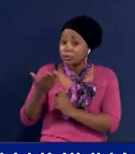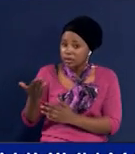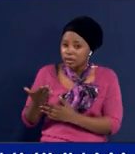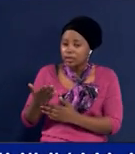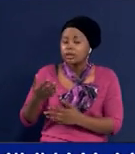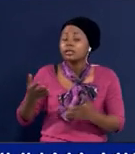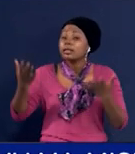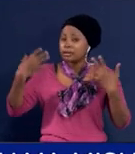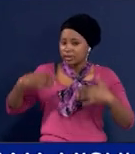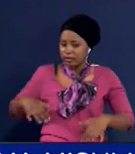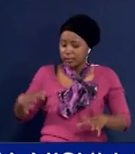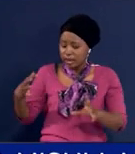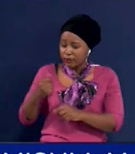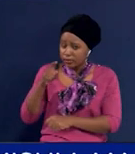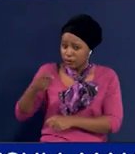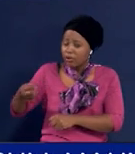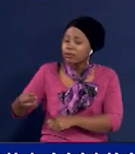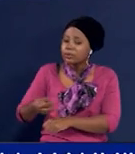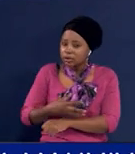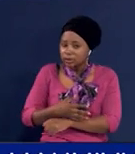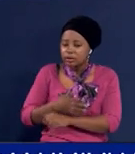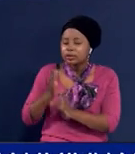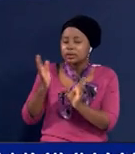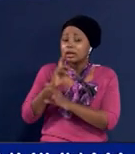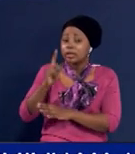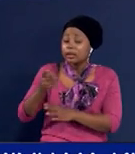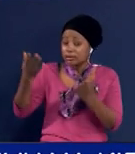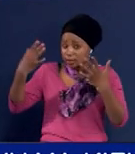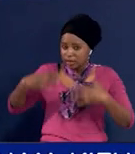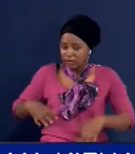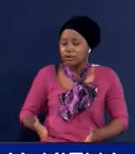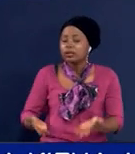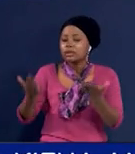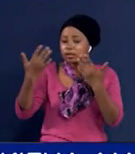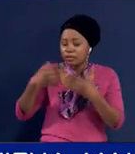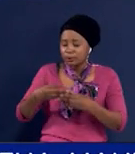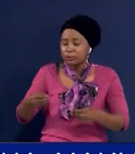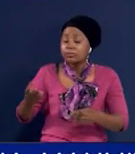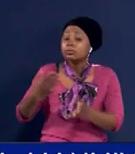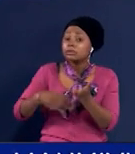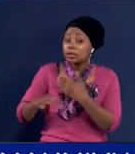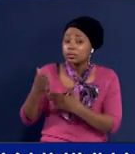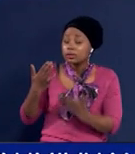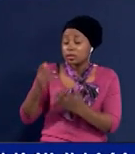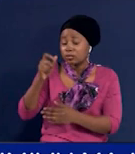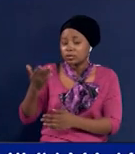ya kiafya. Kwa hiyo akipata maambukizi, hali yake ya kiafya inaweza ikadhoofu zaidi ukilinganisha na watu